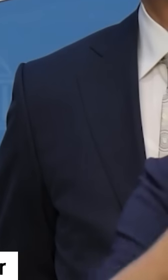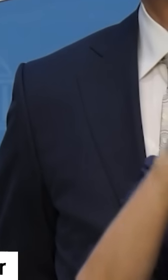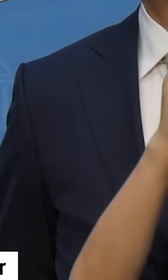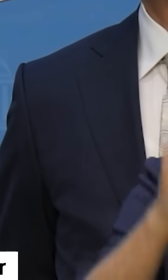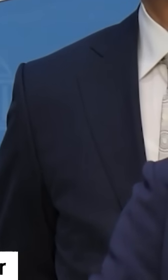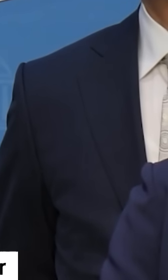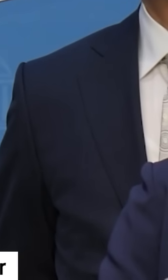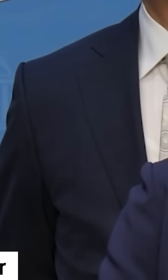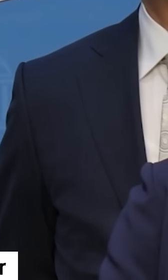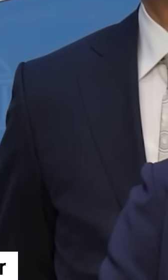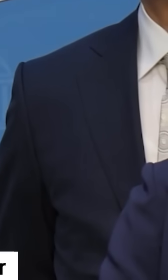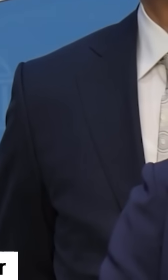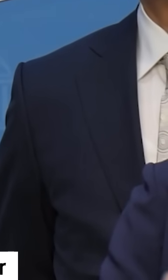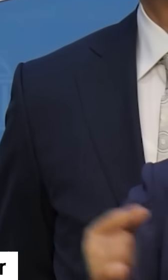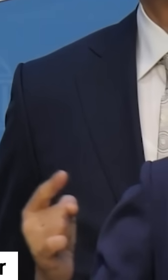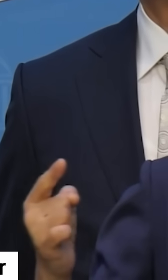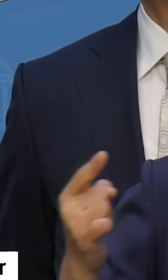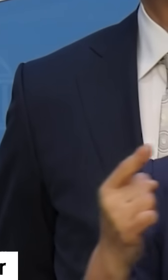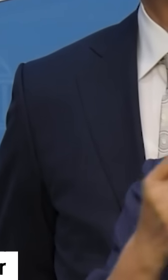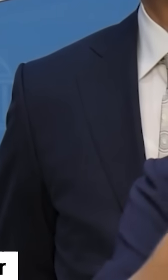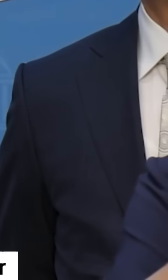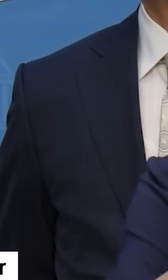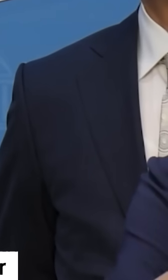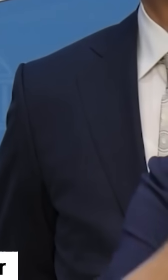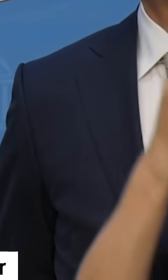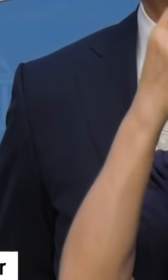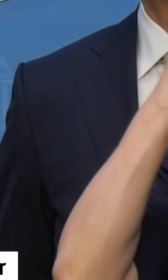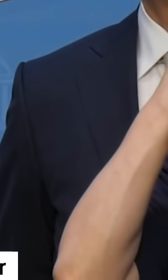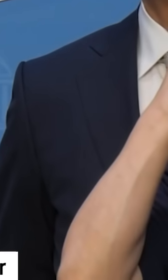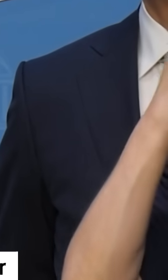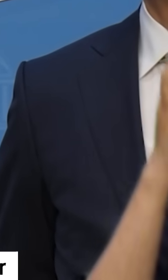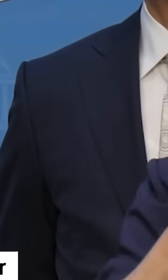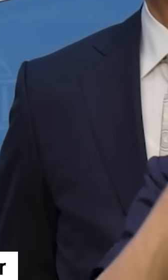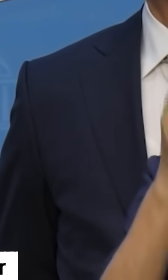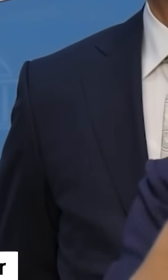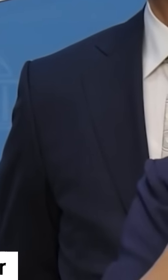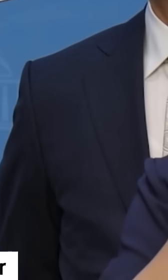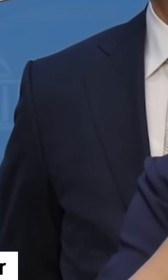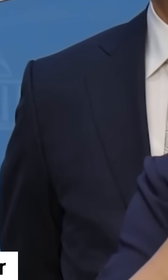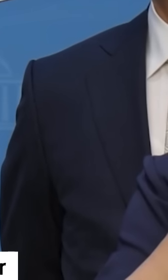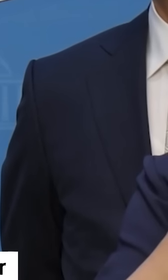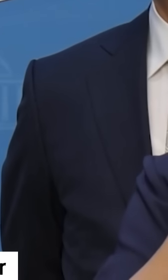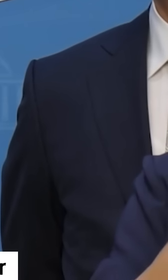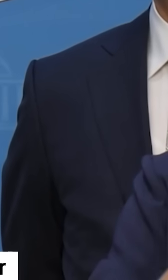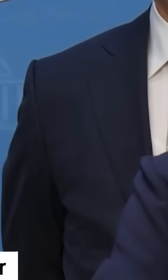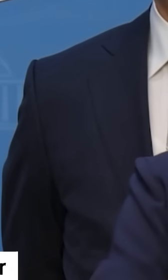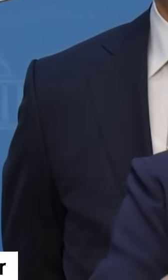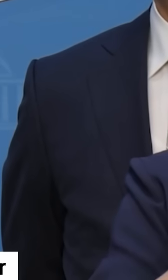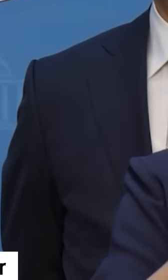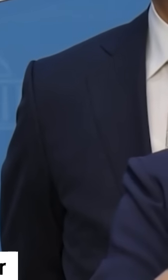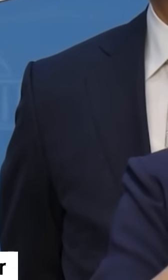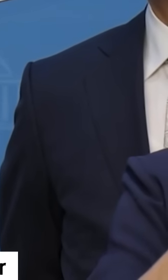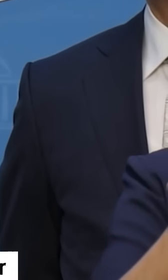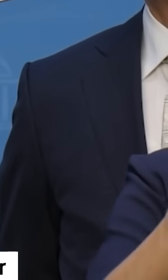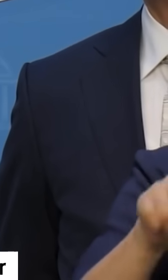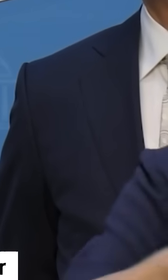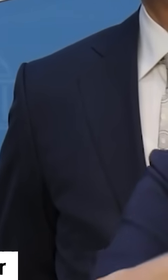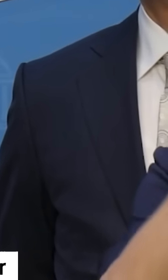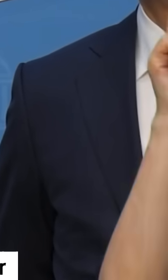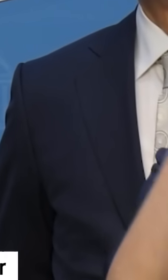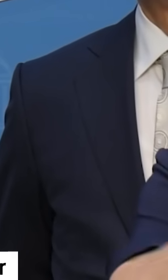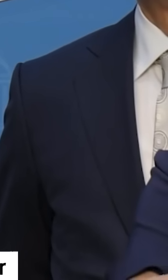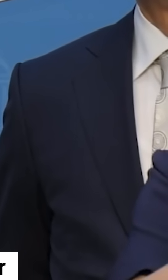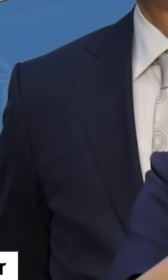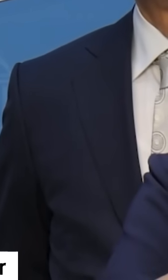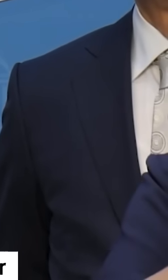내용을 바꿀만한 의지도 노력도 없이 유언비어로 오히려 상황을